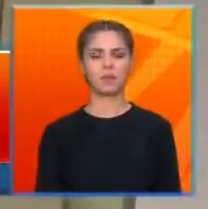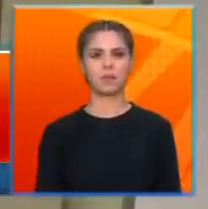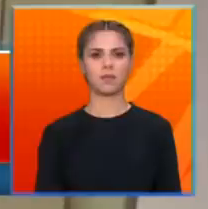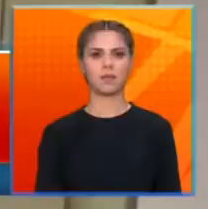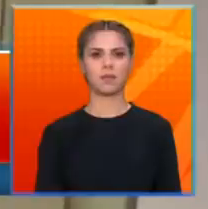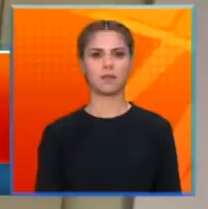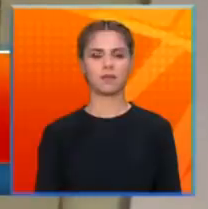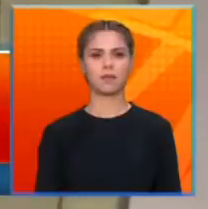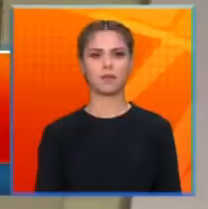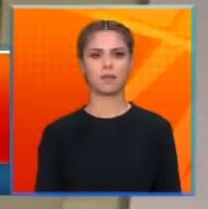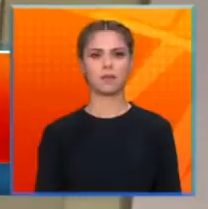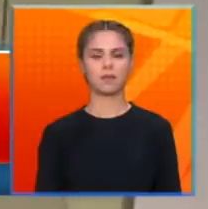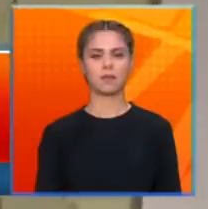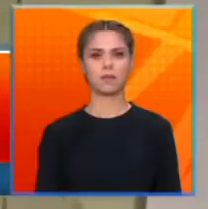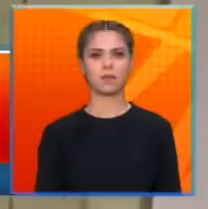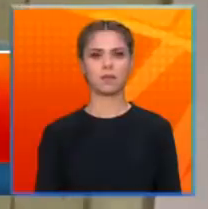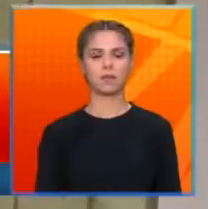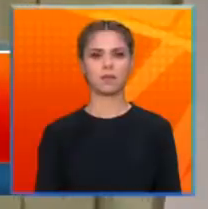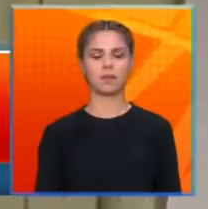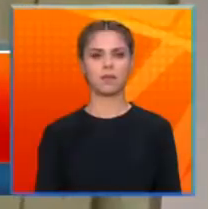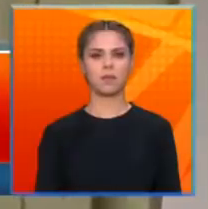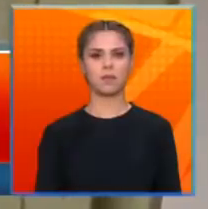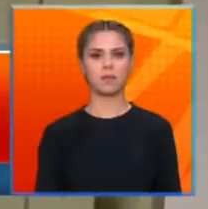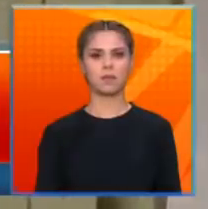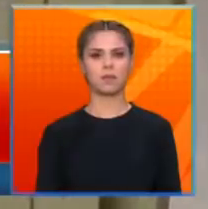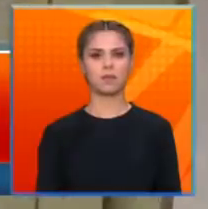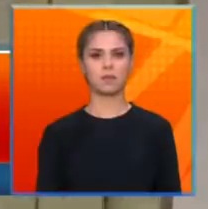baklarında, düşüncelerinde ne varsa hayatta da,